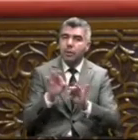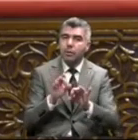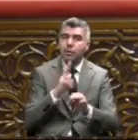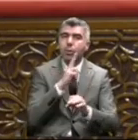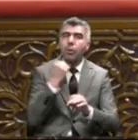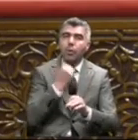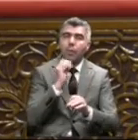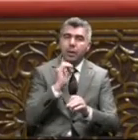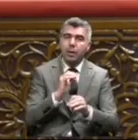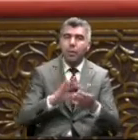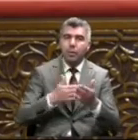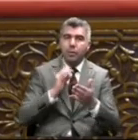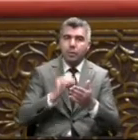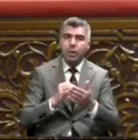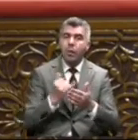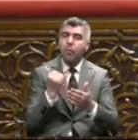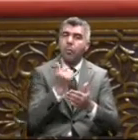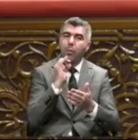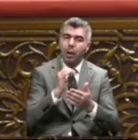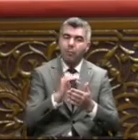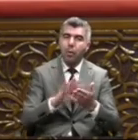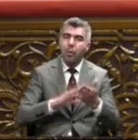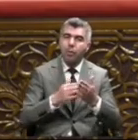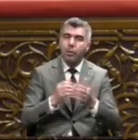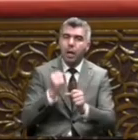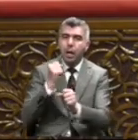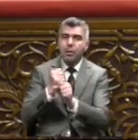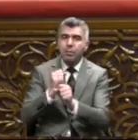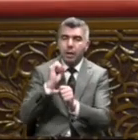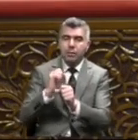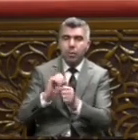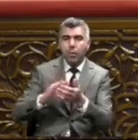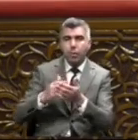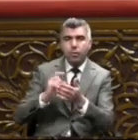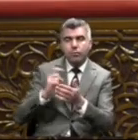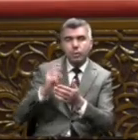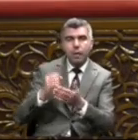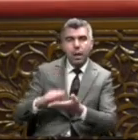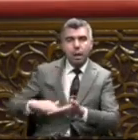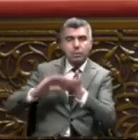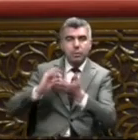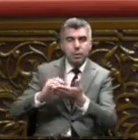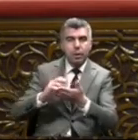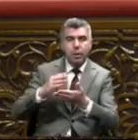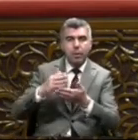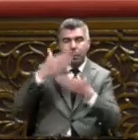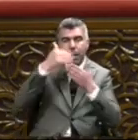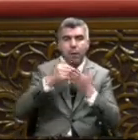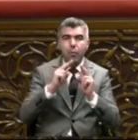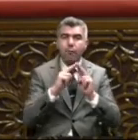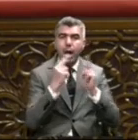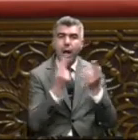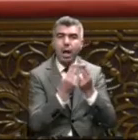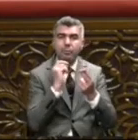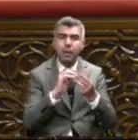التي اتخذتها الحكومه قصد تحسين اوضاع الطبقه الشغيله في ظل ظرفيه وطنيه ودوليه صعبه ومعقده